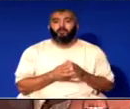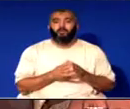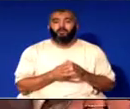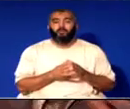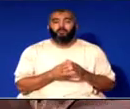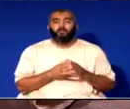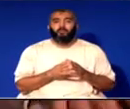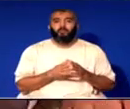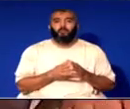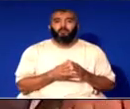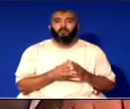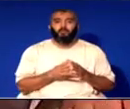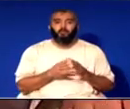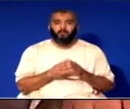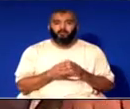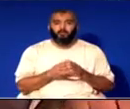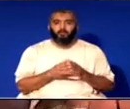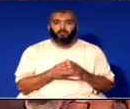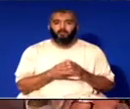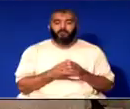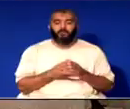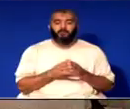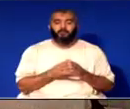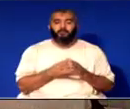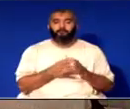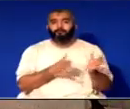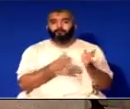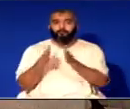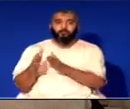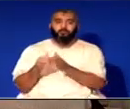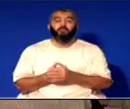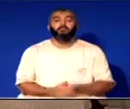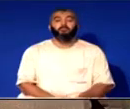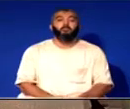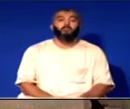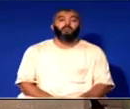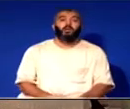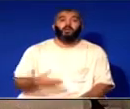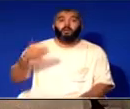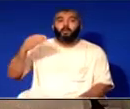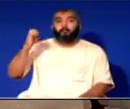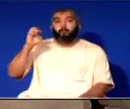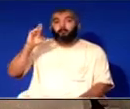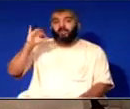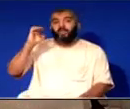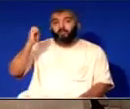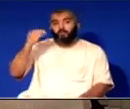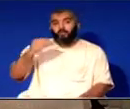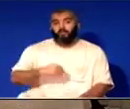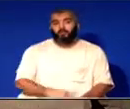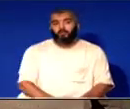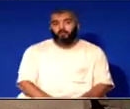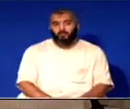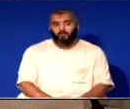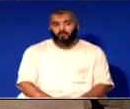عليه، ربي يرحمنا ويرحمه ان شاء الله. ان شاء الله. مريم من قسنطينه تقول، يعني قبل ان اطرح هذا السؤال